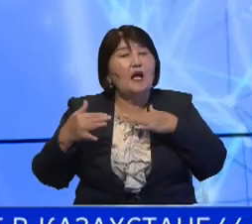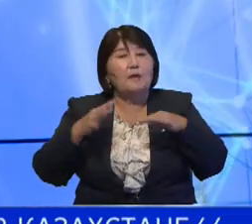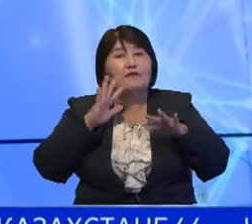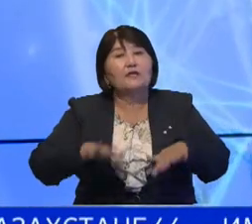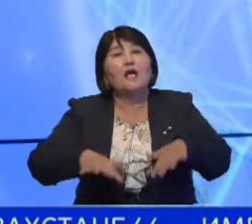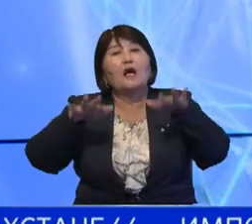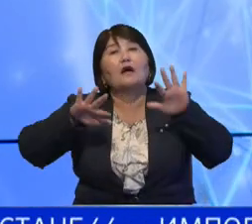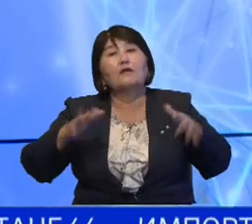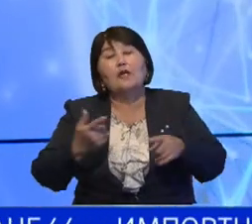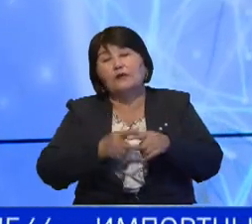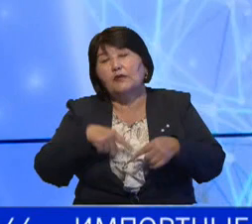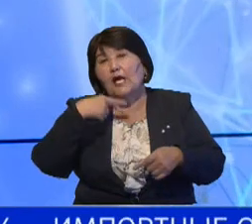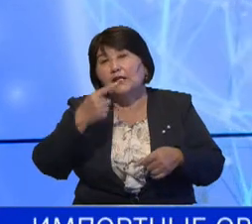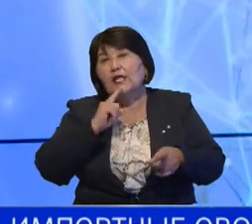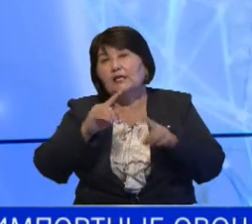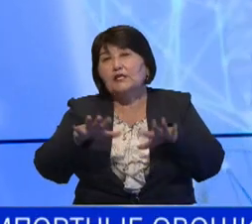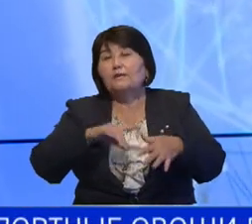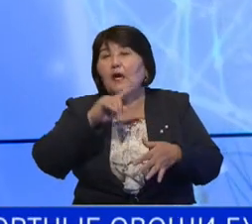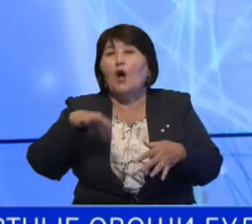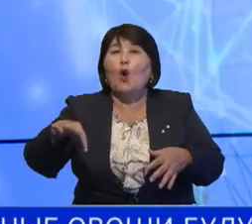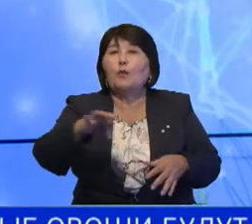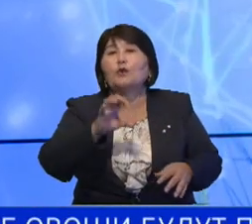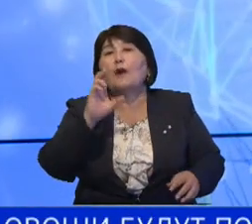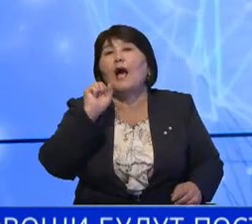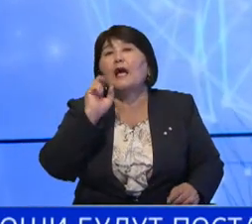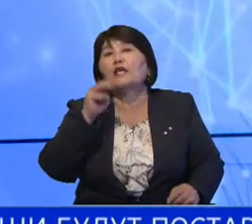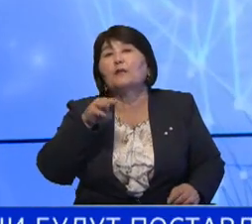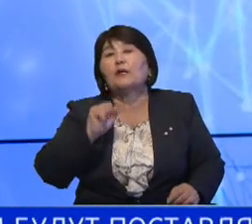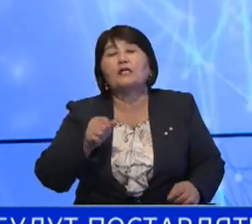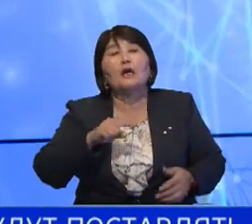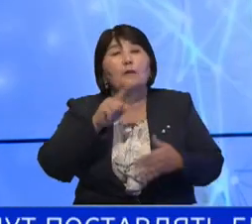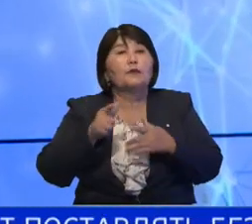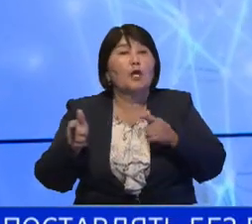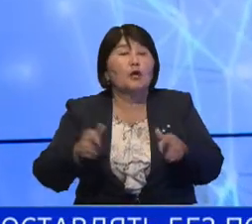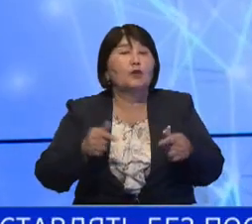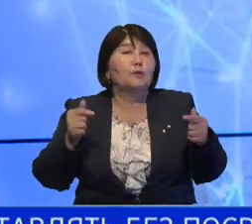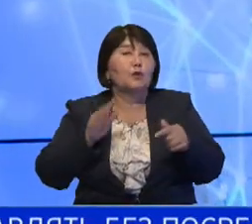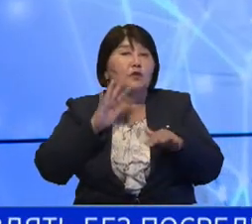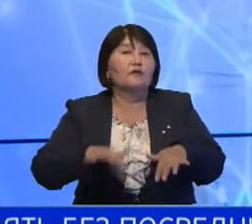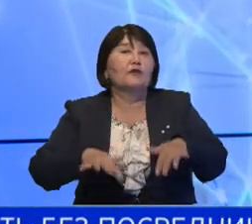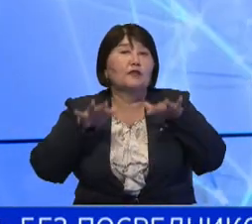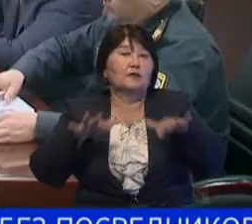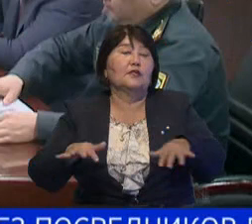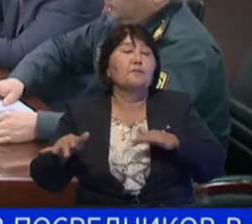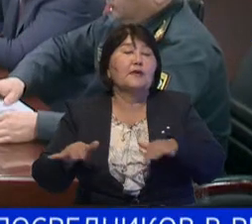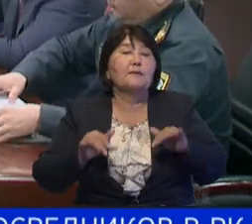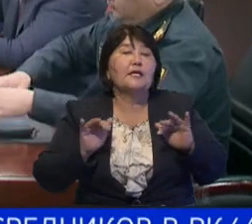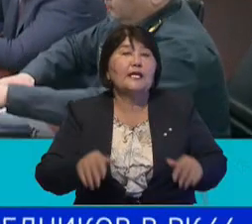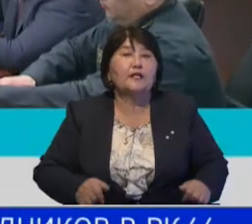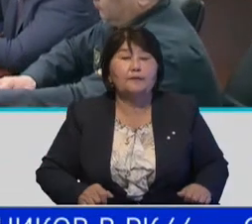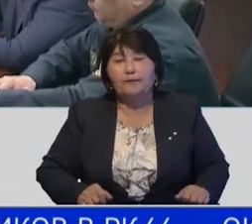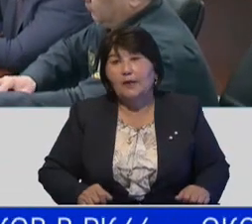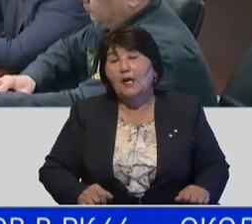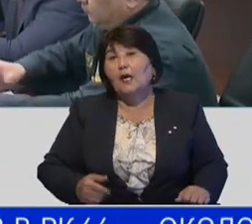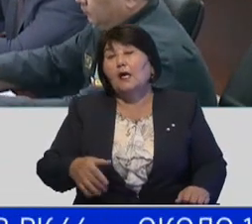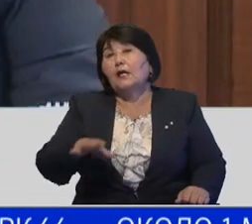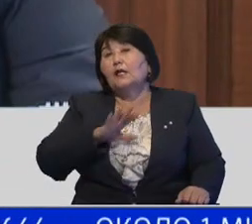паводками об этом было сказано на совещании в областном акимате по вопросам готовности к противопаводковые на